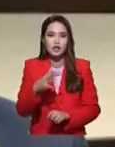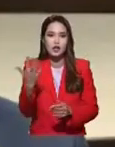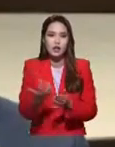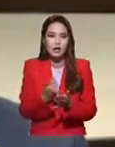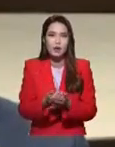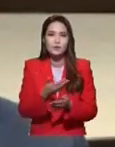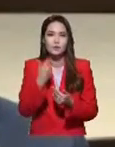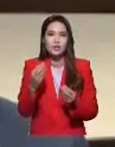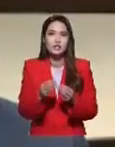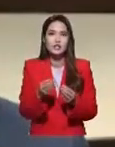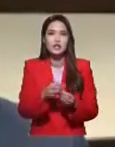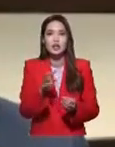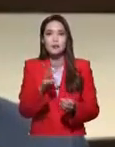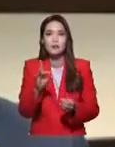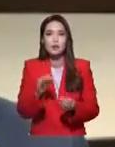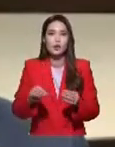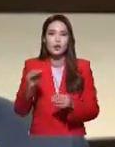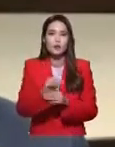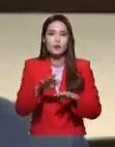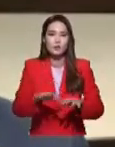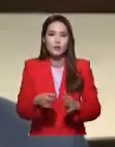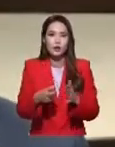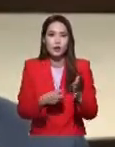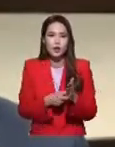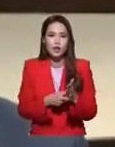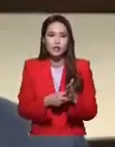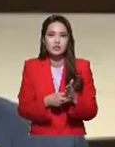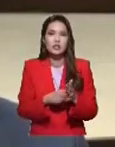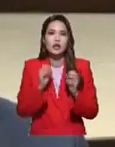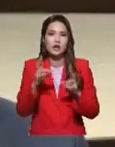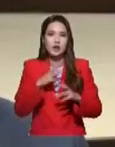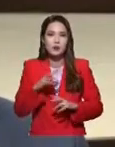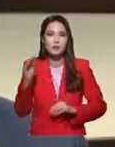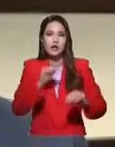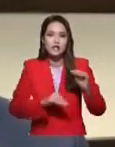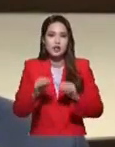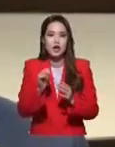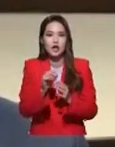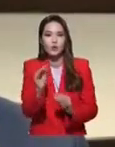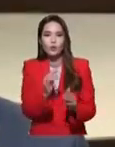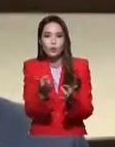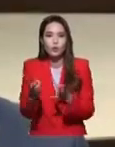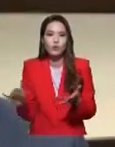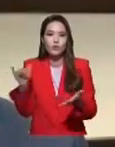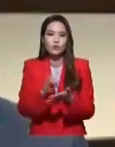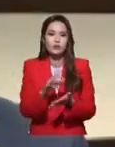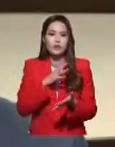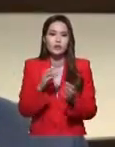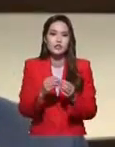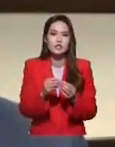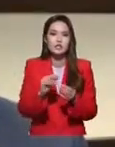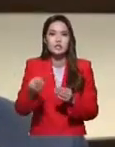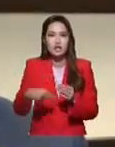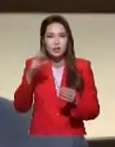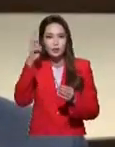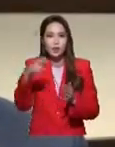противоречит действующим нормам социального кодекса. Постановление правительства в данном случае, ссылаясь на статью 214 действующего социального